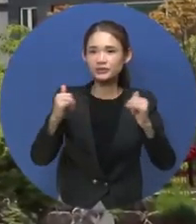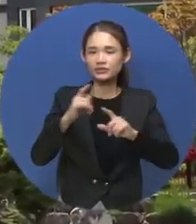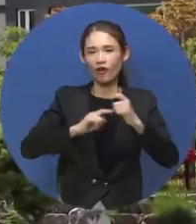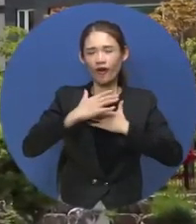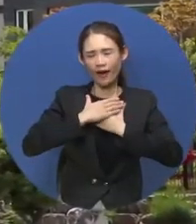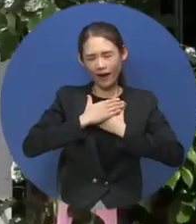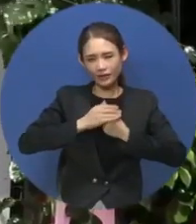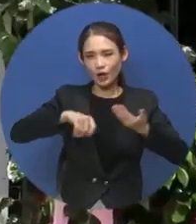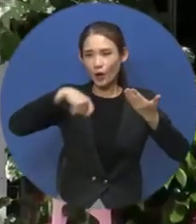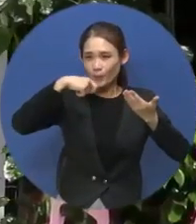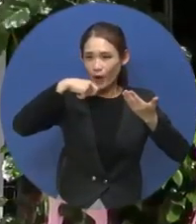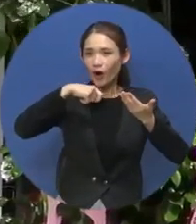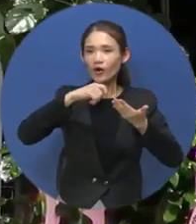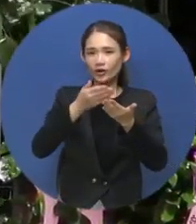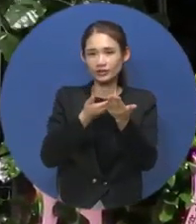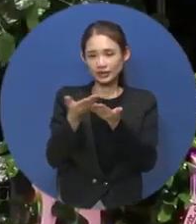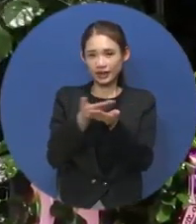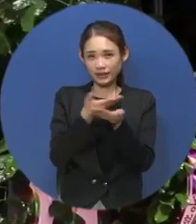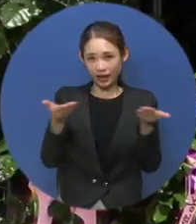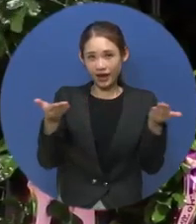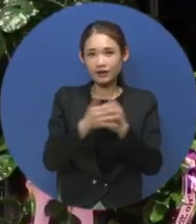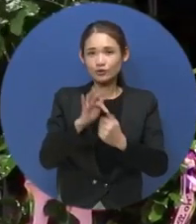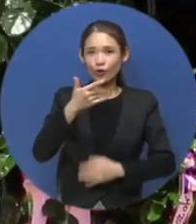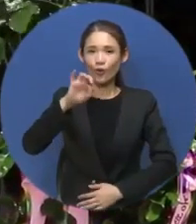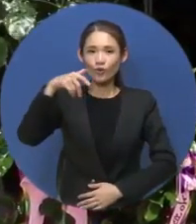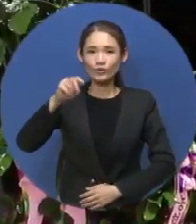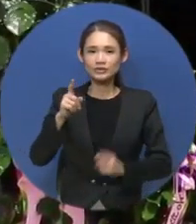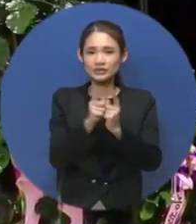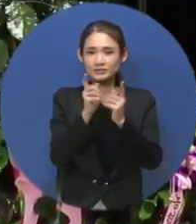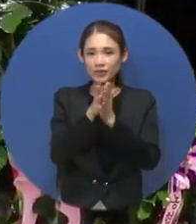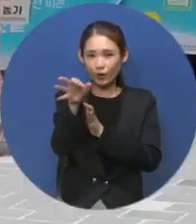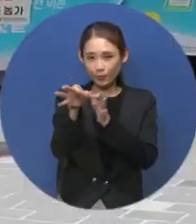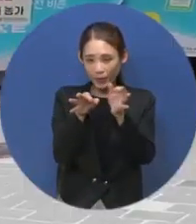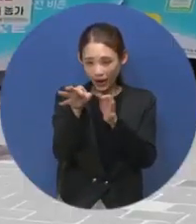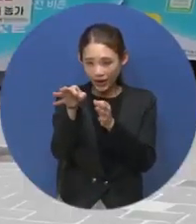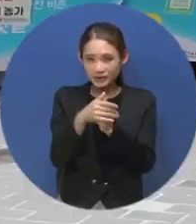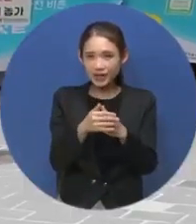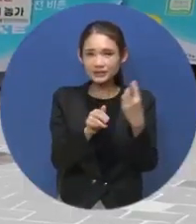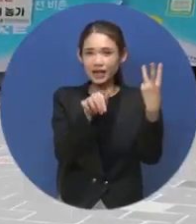로컬푸드 직매장이 문을 열었습니다. 자세한 소식 이소영 기자가 전합니다.